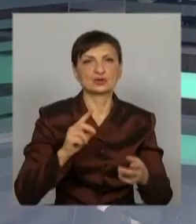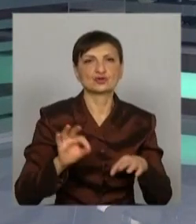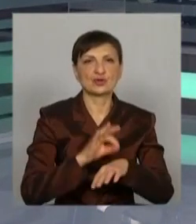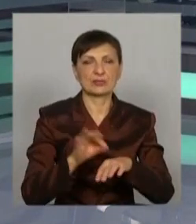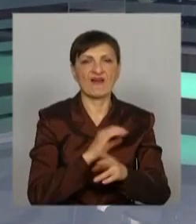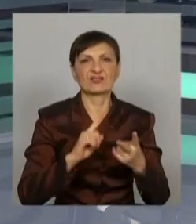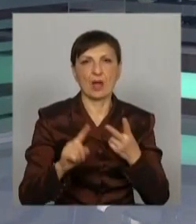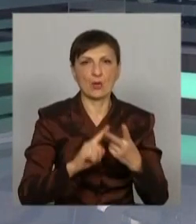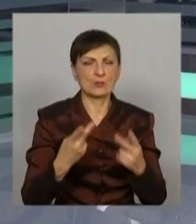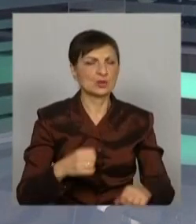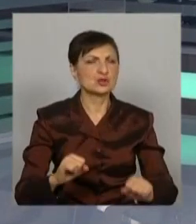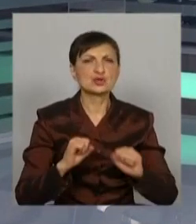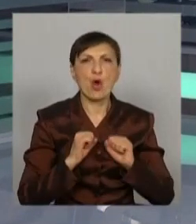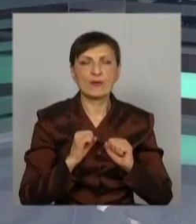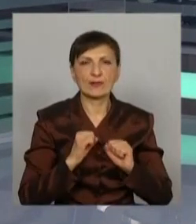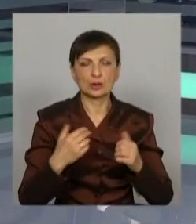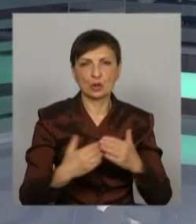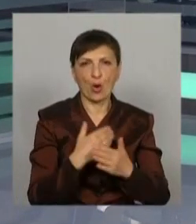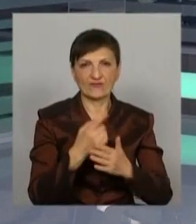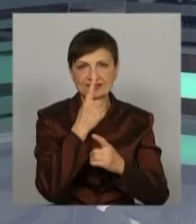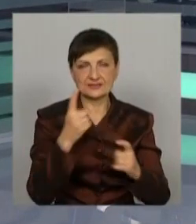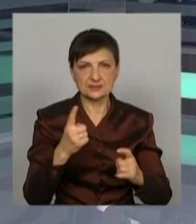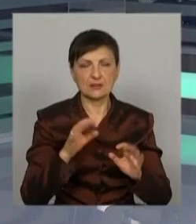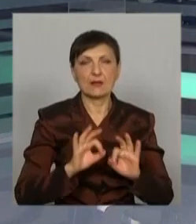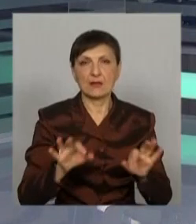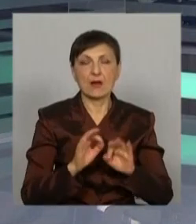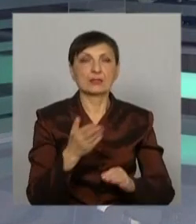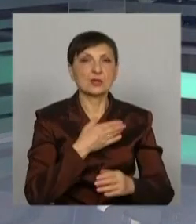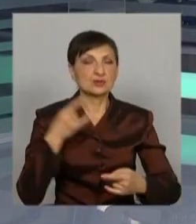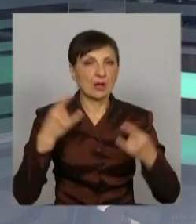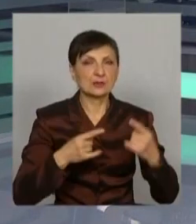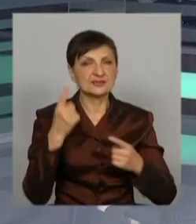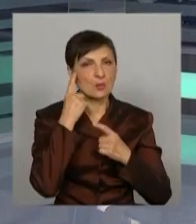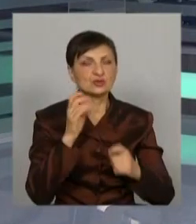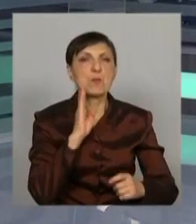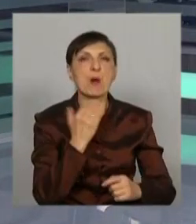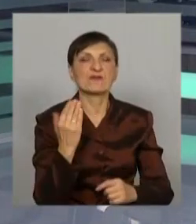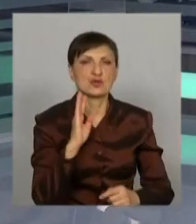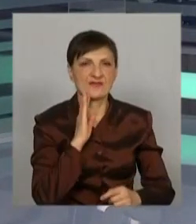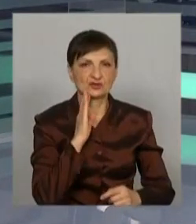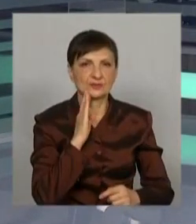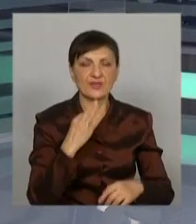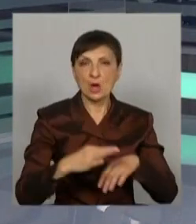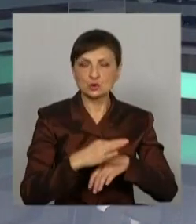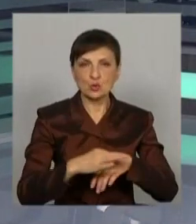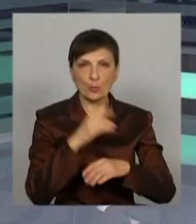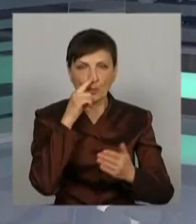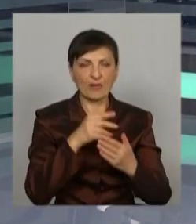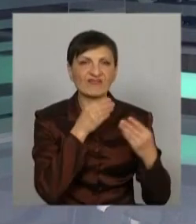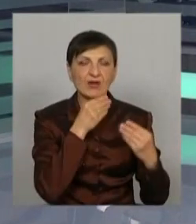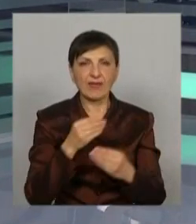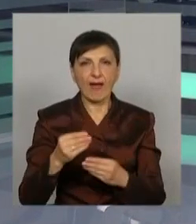такую шокирующую новость в эксклюзивном интервью нашему телеканалу сообщила мать девочки по ее словам супруг попал под влияние